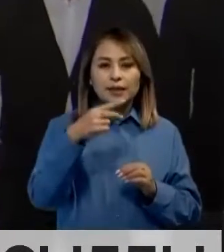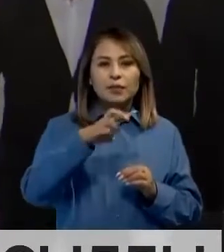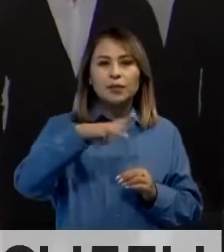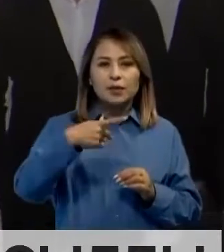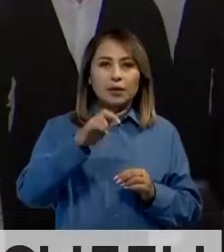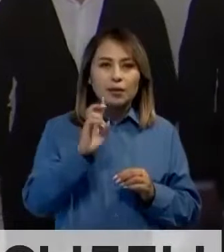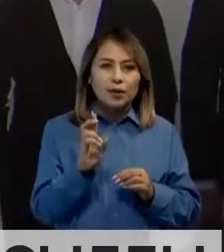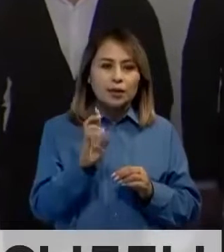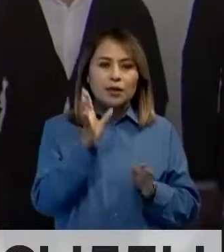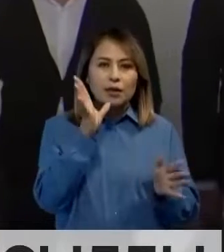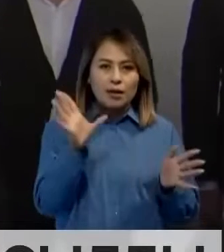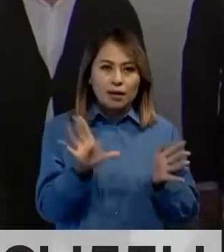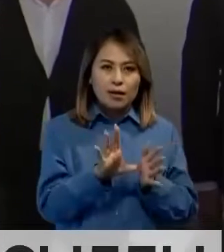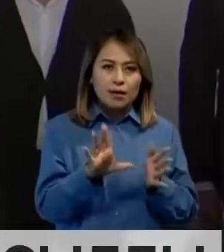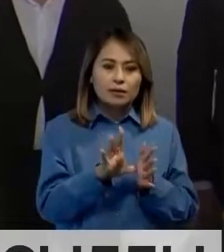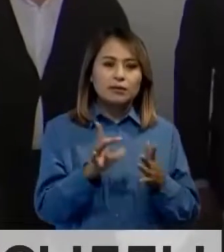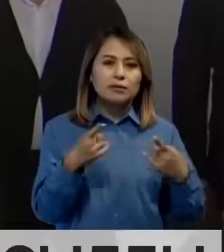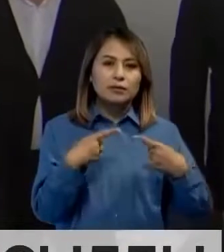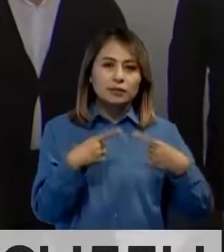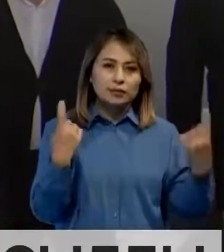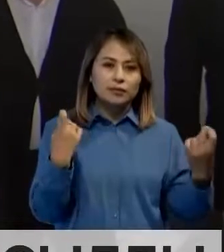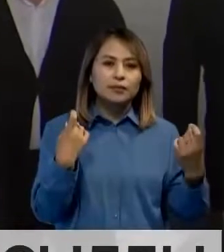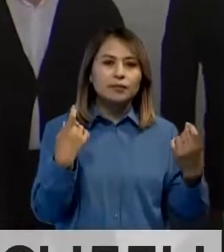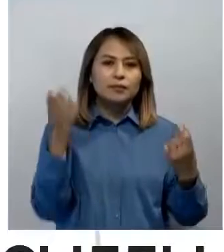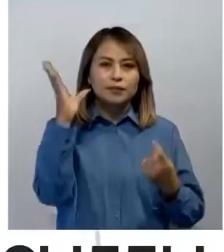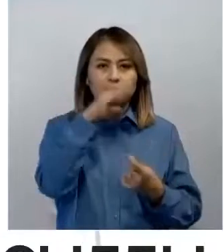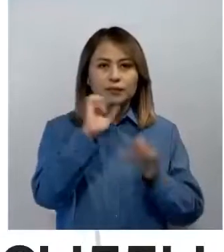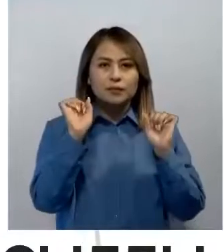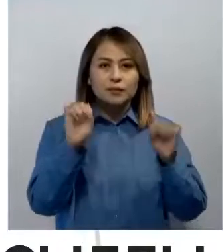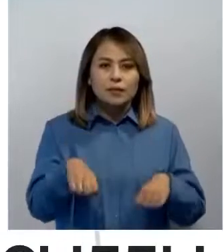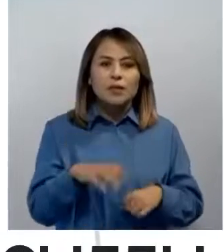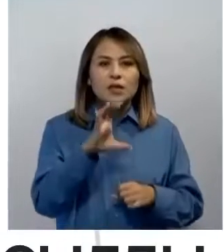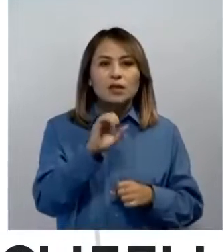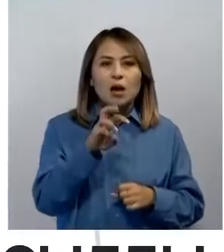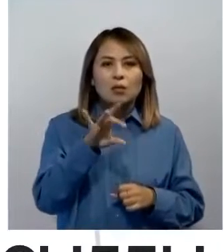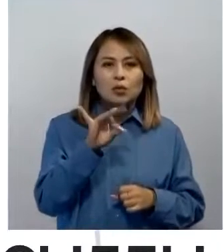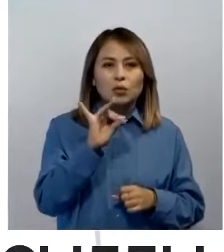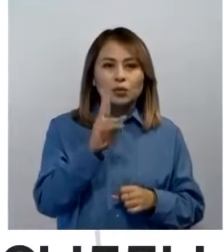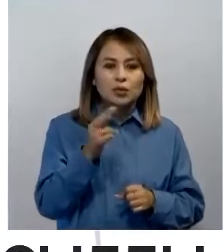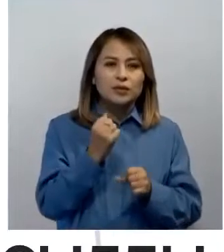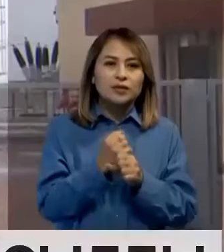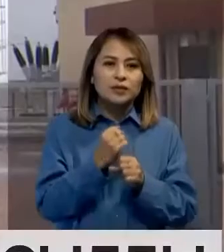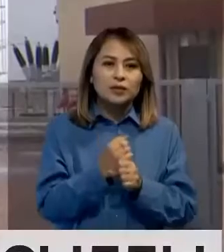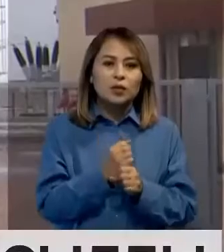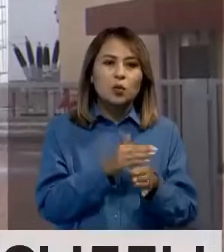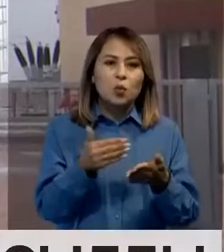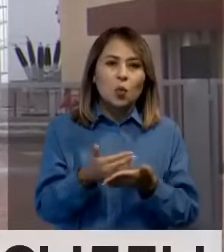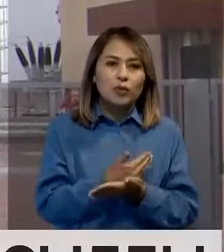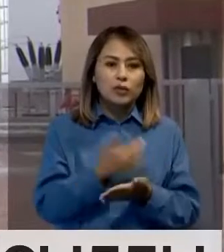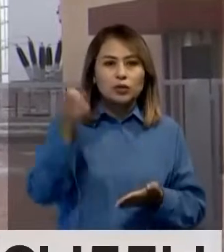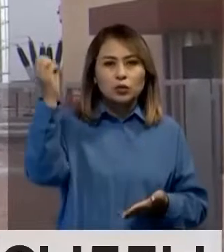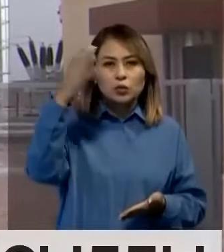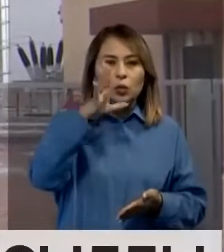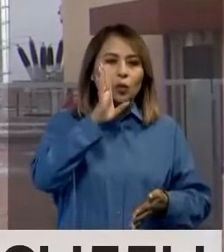дейін жел электр энергиясын өндіруге мүмкіншілік бар. Самұрық Энерго энергия көзін жаңартуда су мен күнді оған